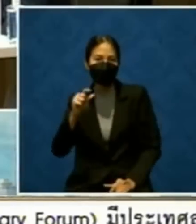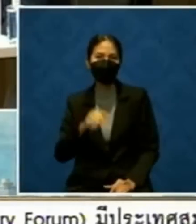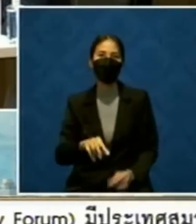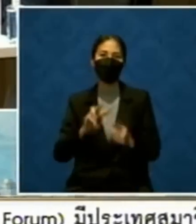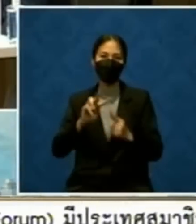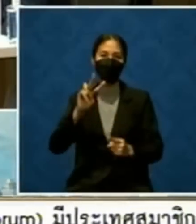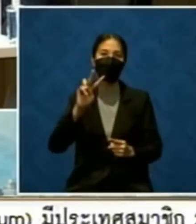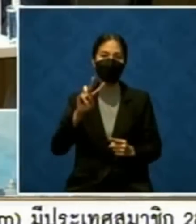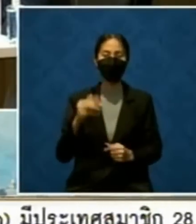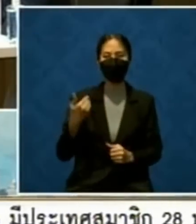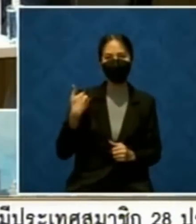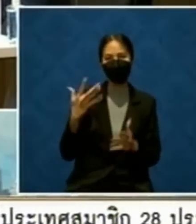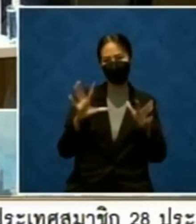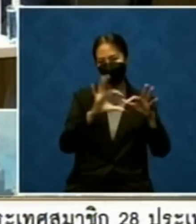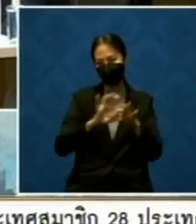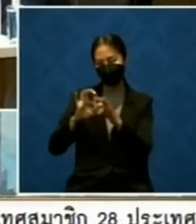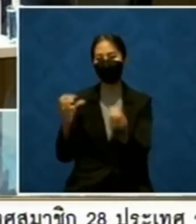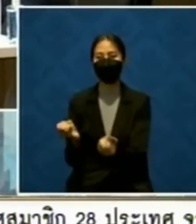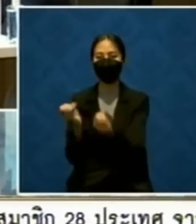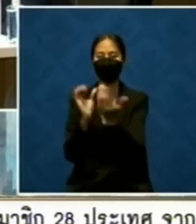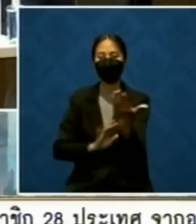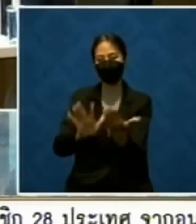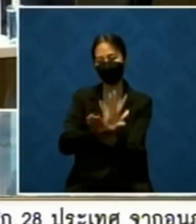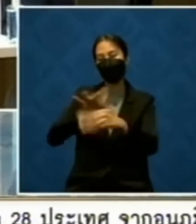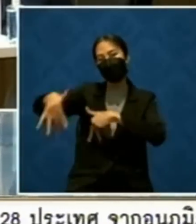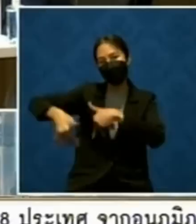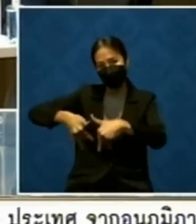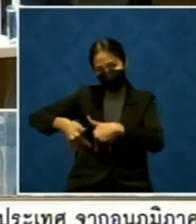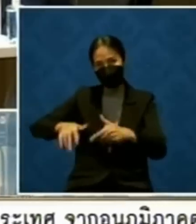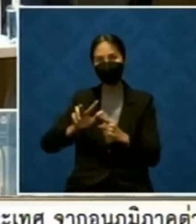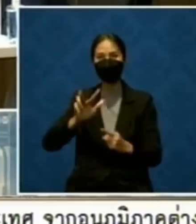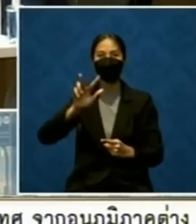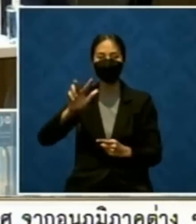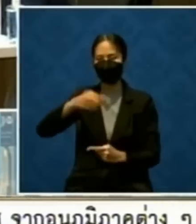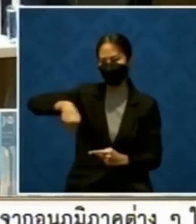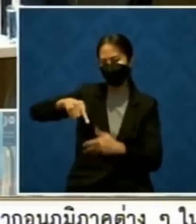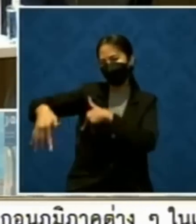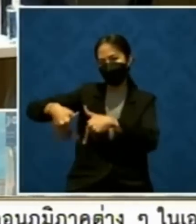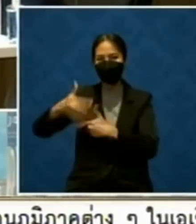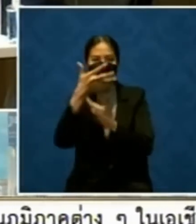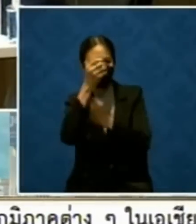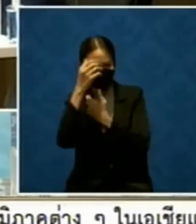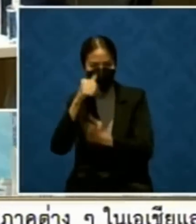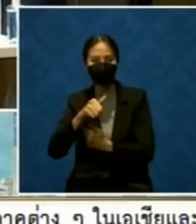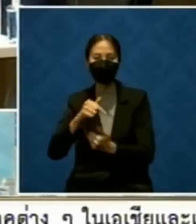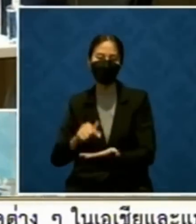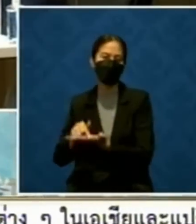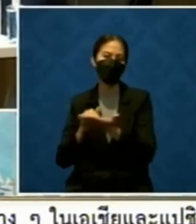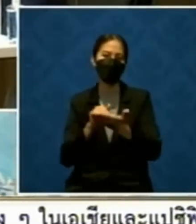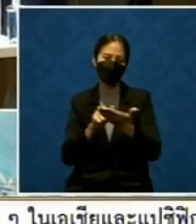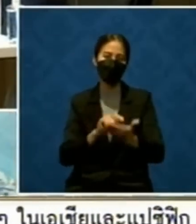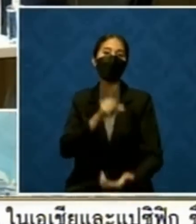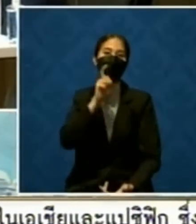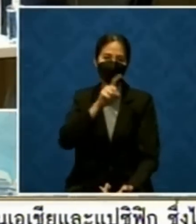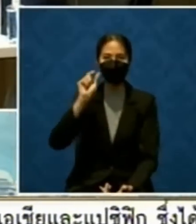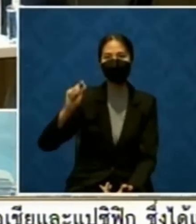มีผลกระทบต่อผประหดนที่สนใจ probateซึรัเก Hoff หอไปเปไดอง